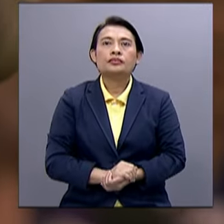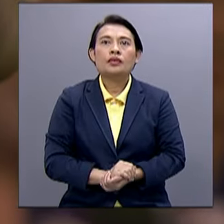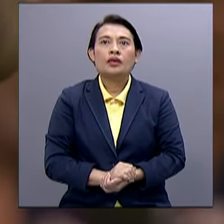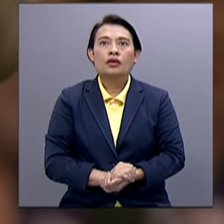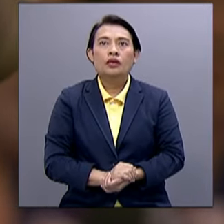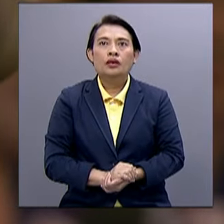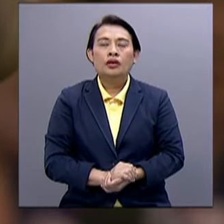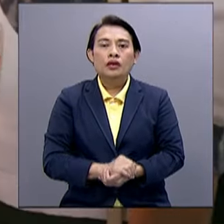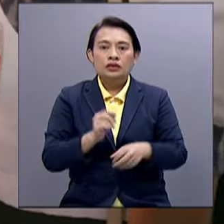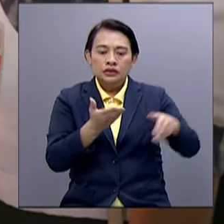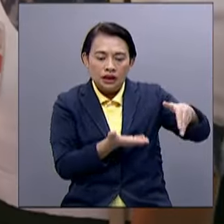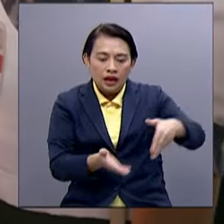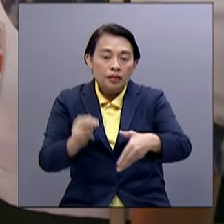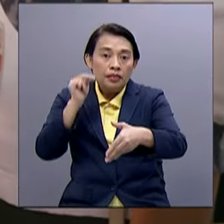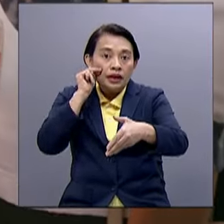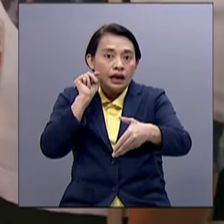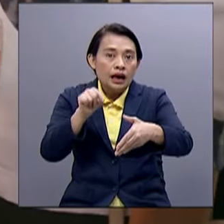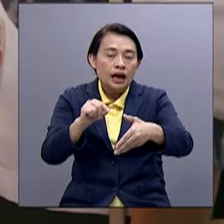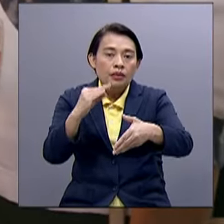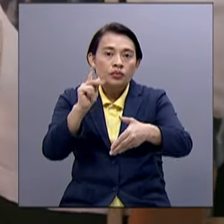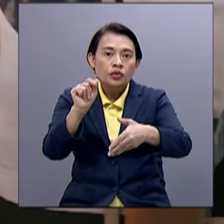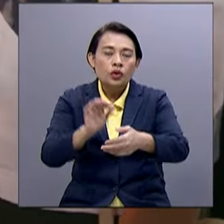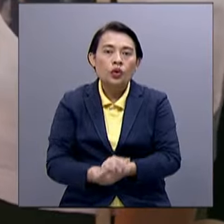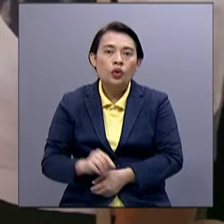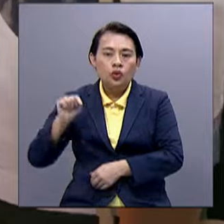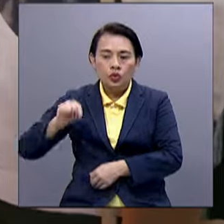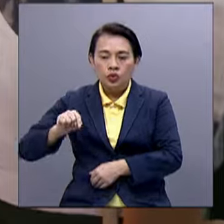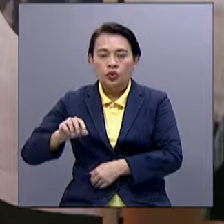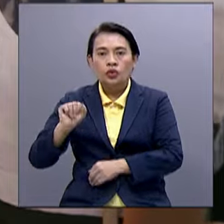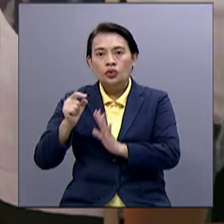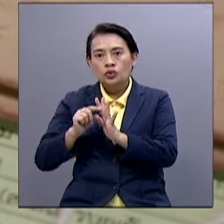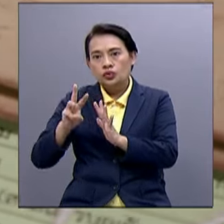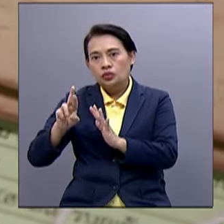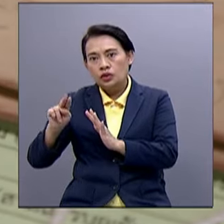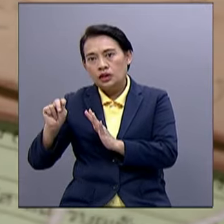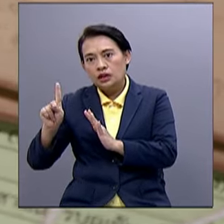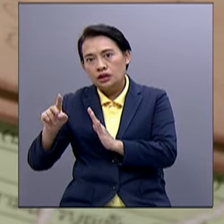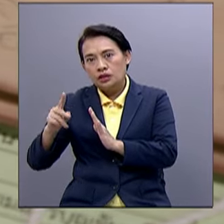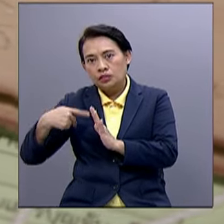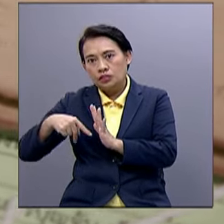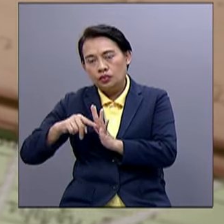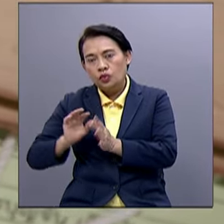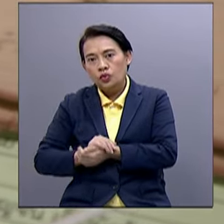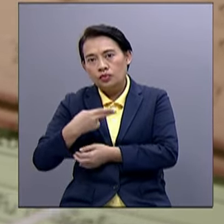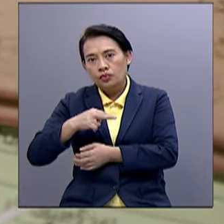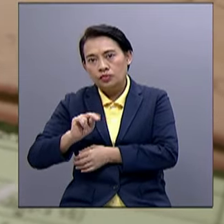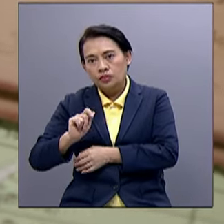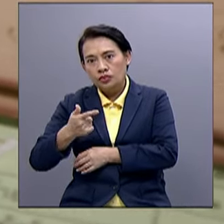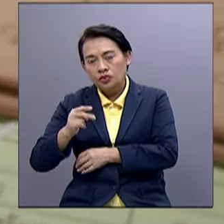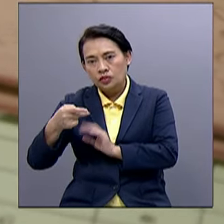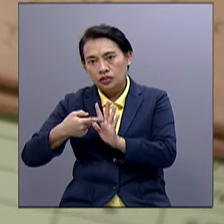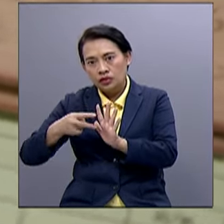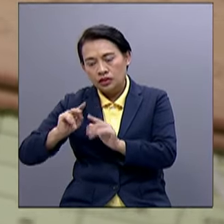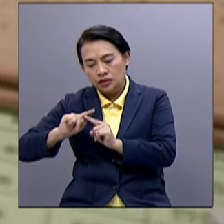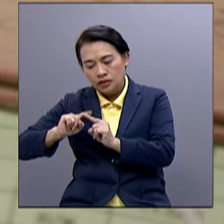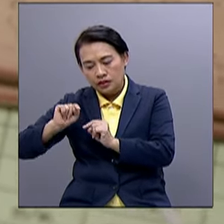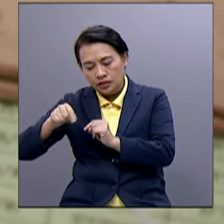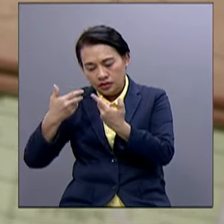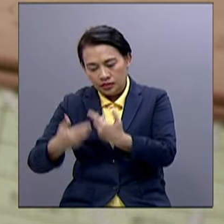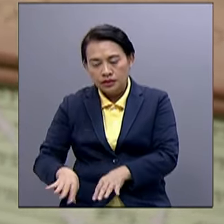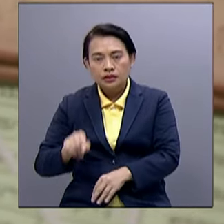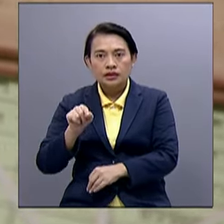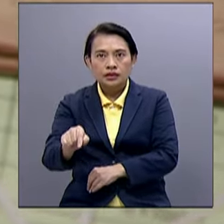ลุ่มแม่น้ำโขงทั้งเมืองสุวรรณภูมิเมืองศรีโคตบองและเมืองหนองหันหลวงเมืองหนองหันน้อยแต่ต่างด้ว